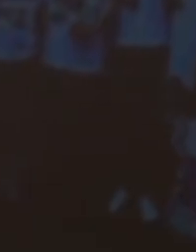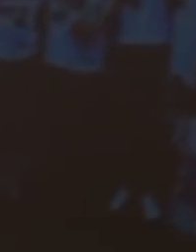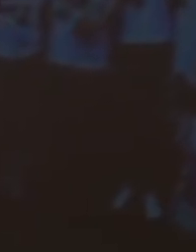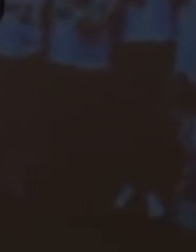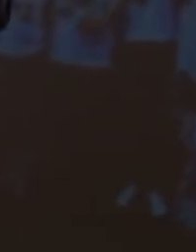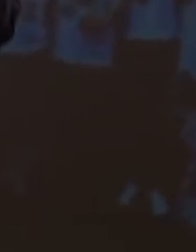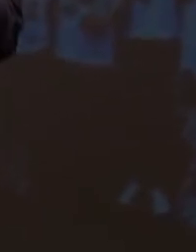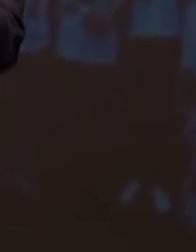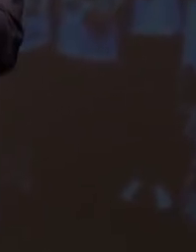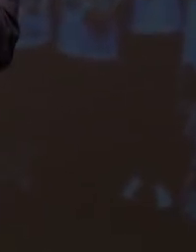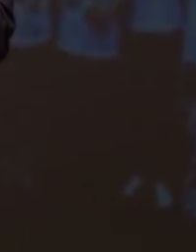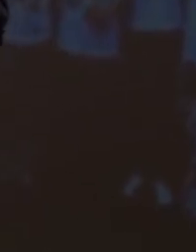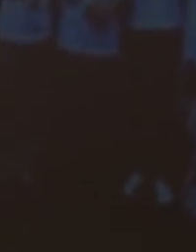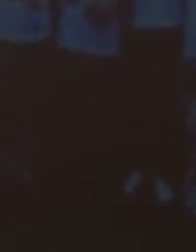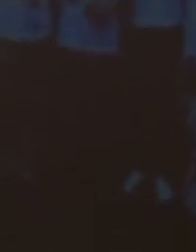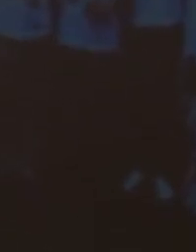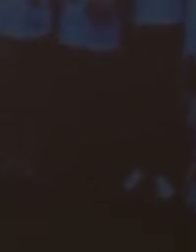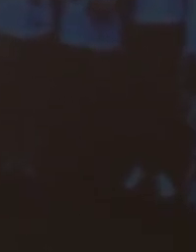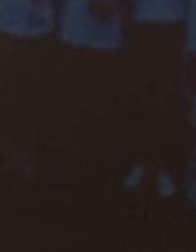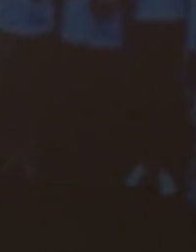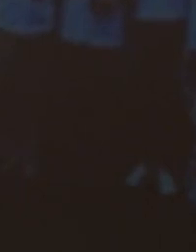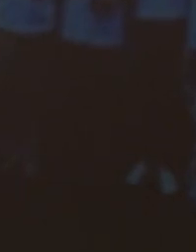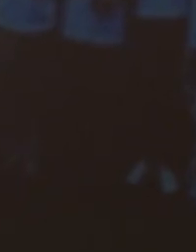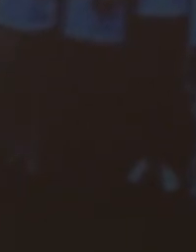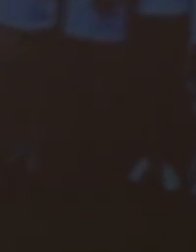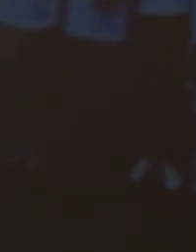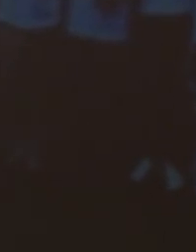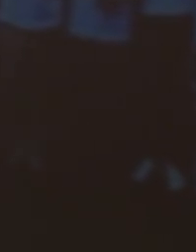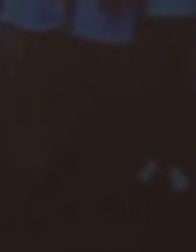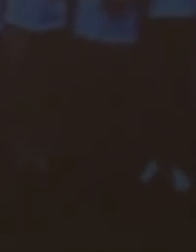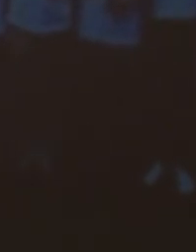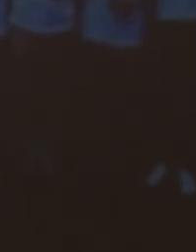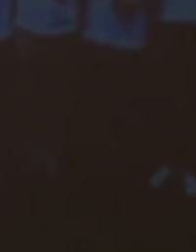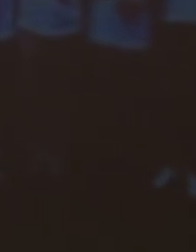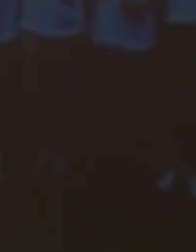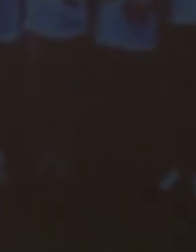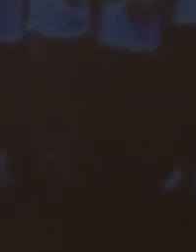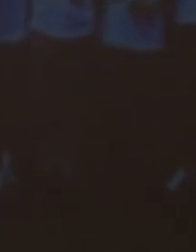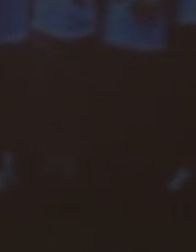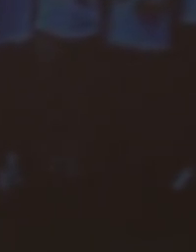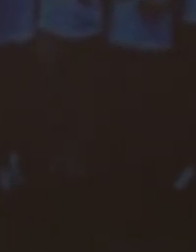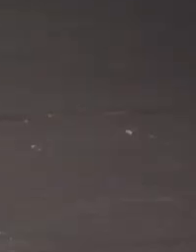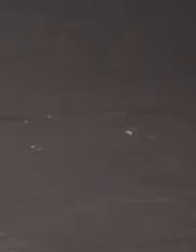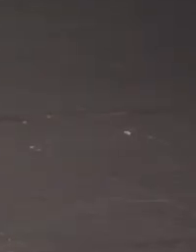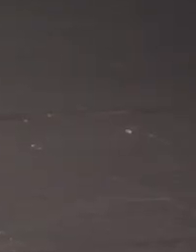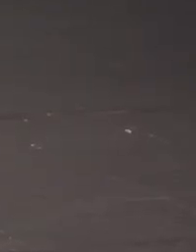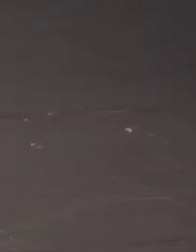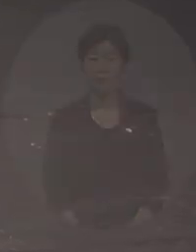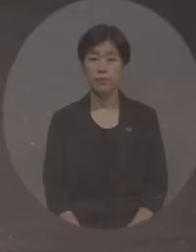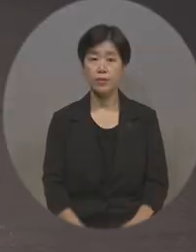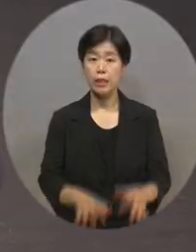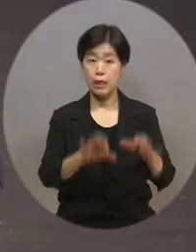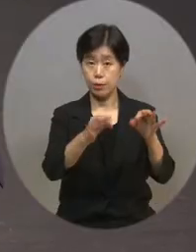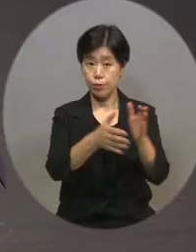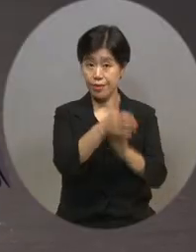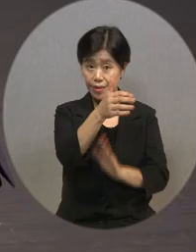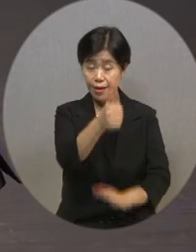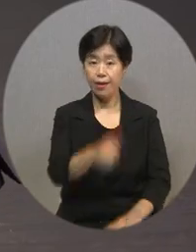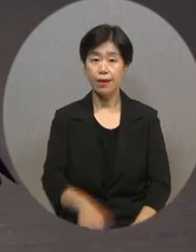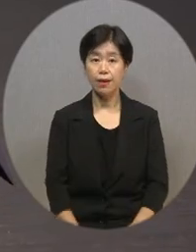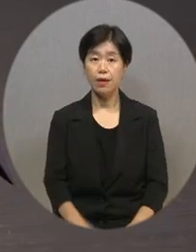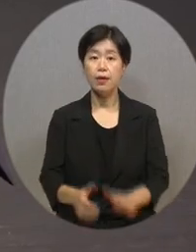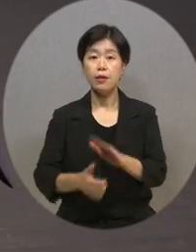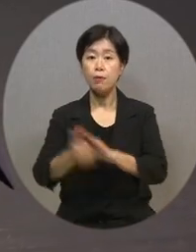모두가 함께 같이 함께 노력할 때 복지 서비스가 가능하다고 생각합니다. 김동훈 시장은 희망복지